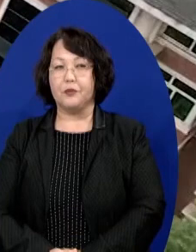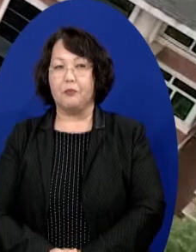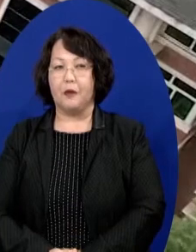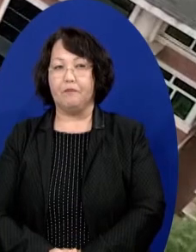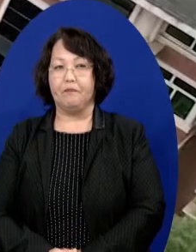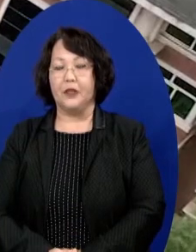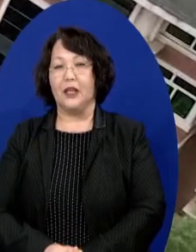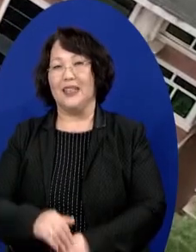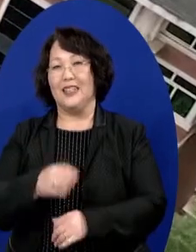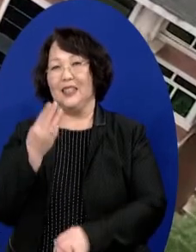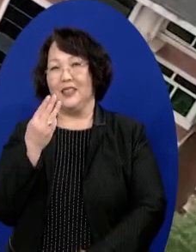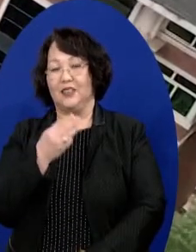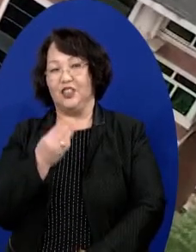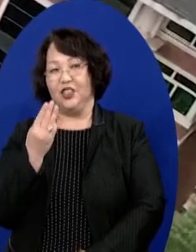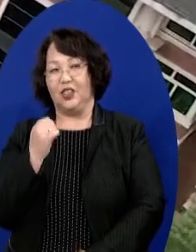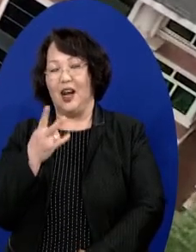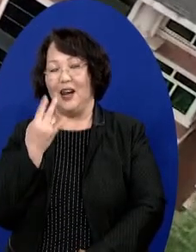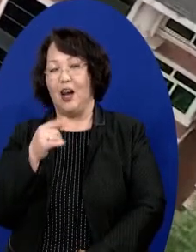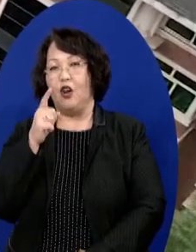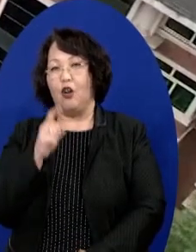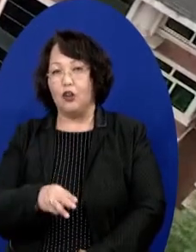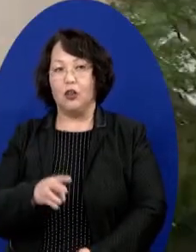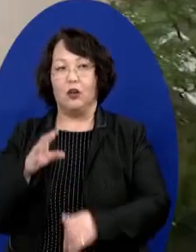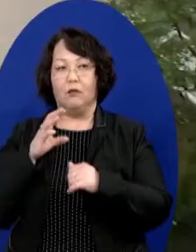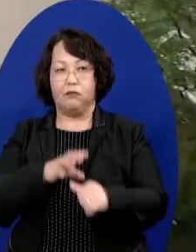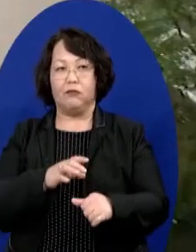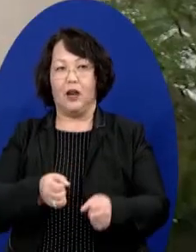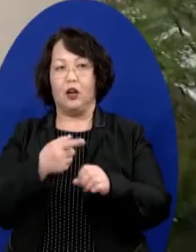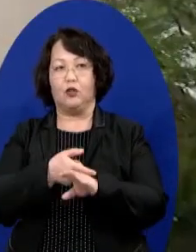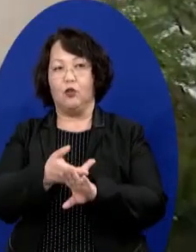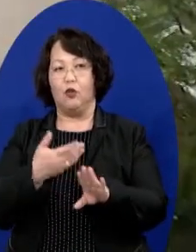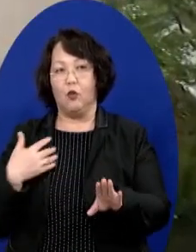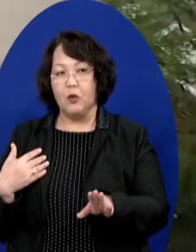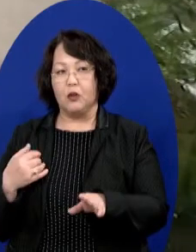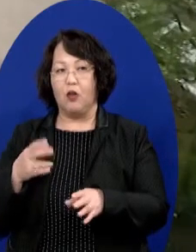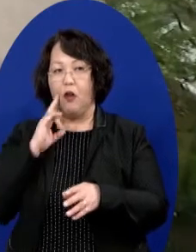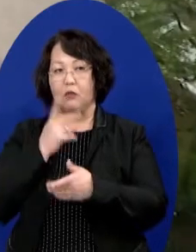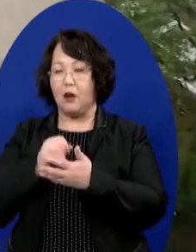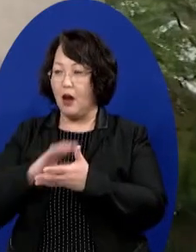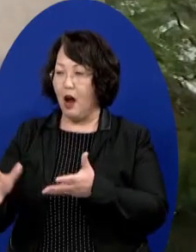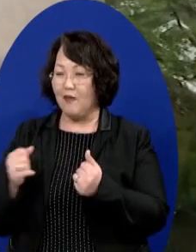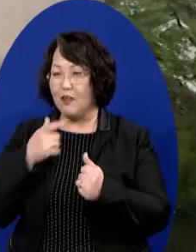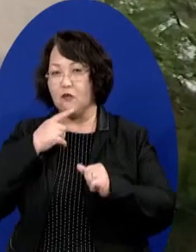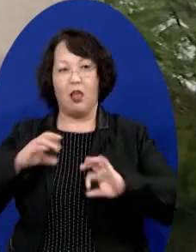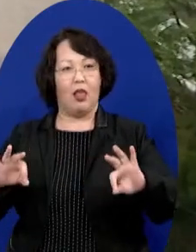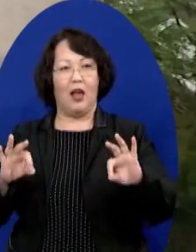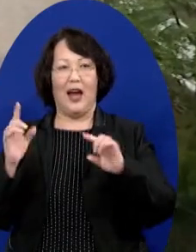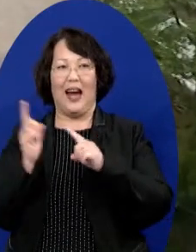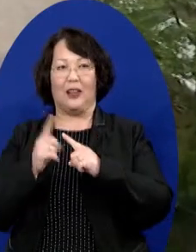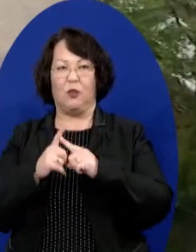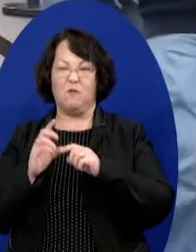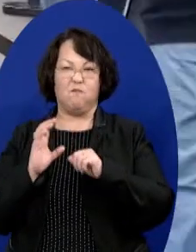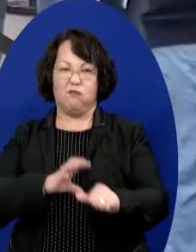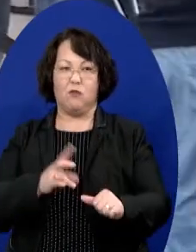Шанхай хотын иргэд хөл хорооноос өмнө хоол хүнс хэрэгцээт зүйлсээ нөөцлөж чадаагүйгээс хатуу хөл хорооны үед хүнд байдалд орж байгаа тухай мэдээлэл